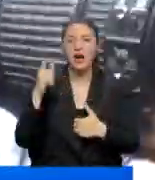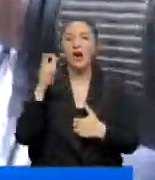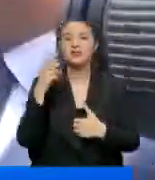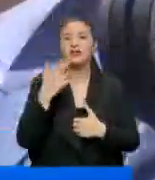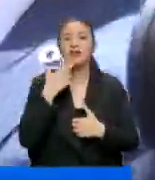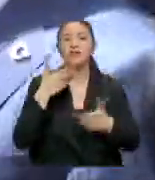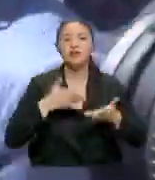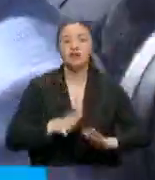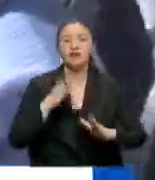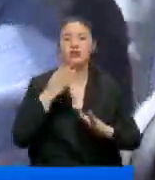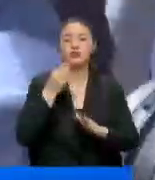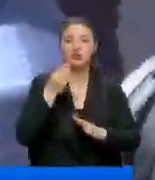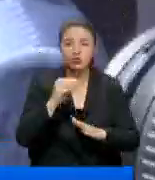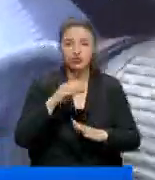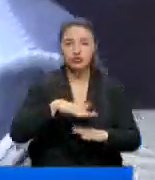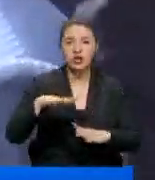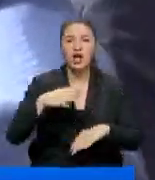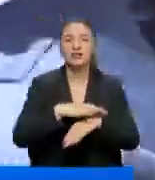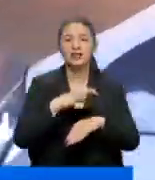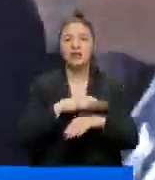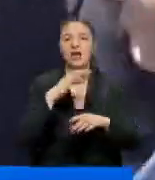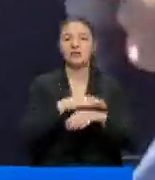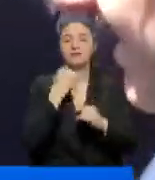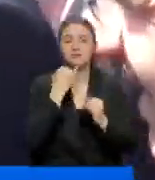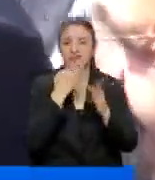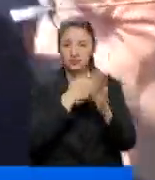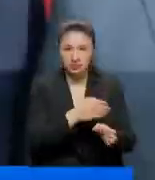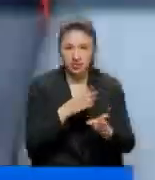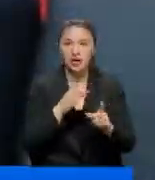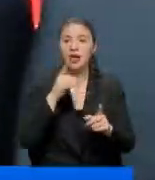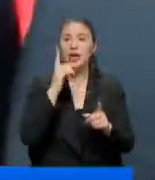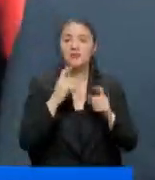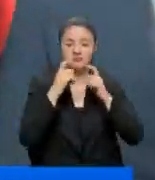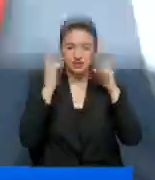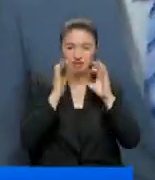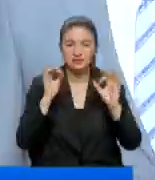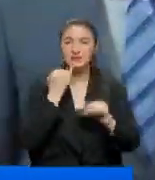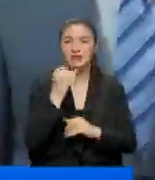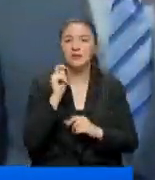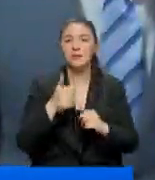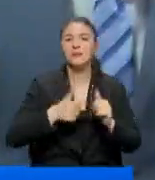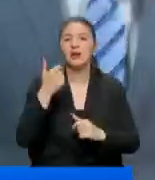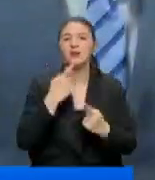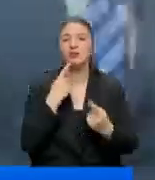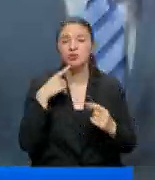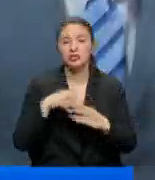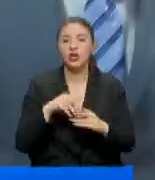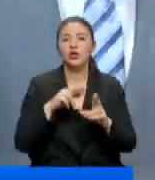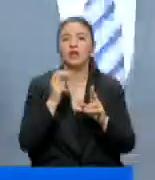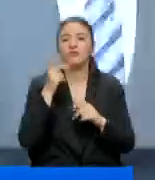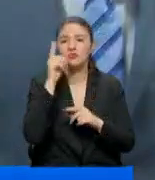Aydın Kadın Doğum ve Çocuk Hastalıkları Hastanesi'ni ziyaret etti. Maskesiz ilk ziyaretini gerçekleştiren Bakan Koca konuşmasında